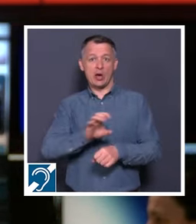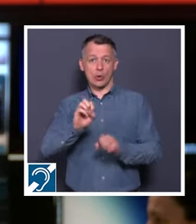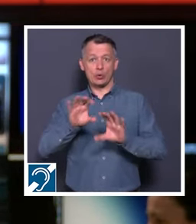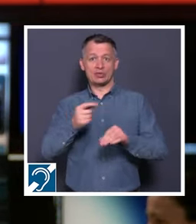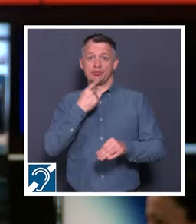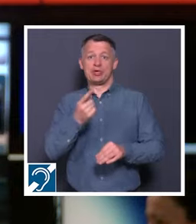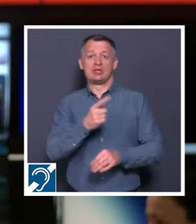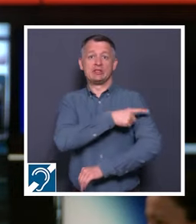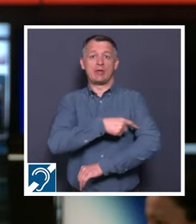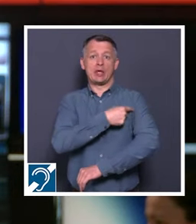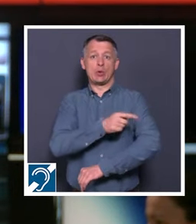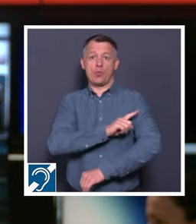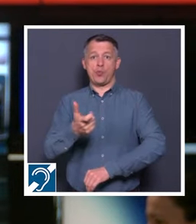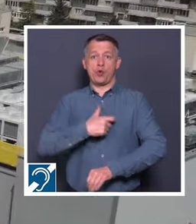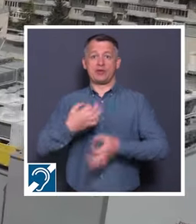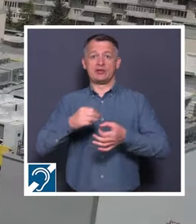fi autorizat.